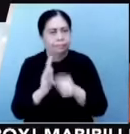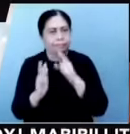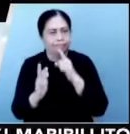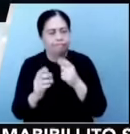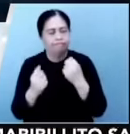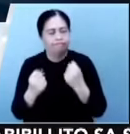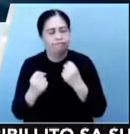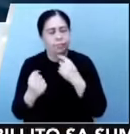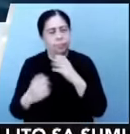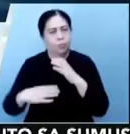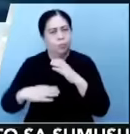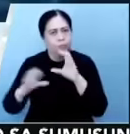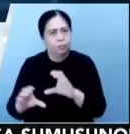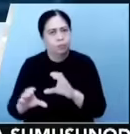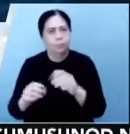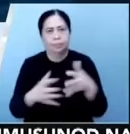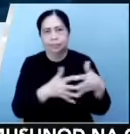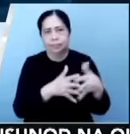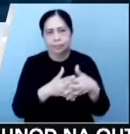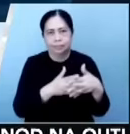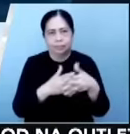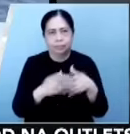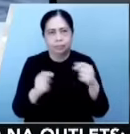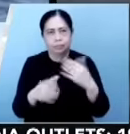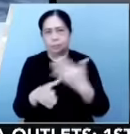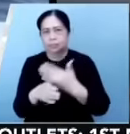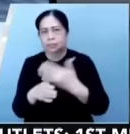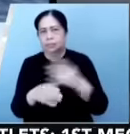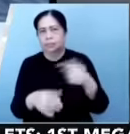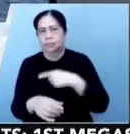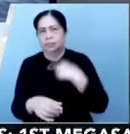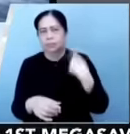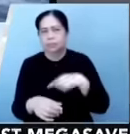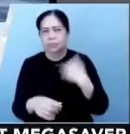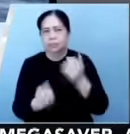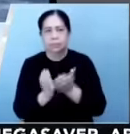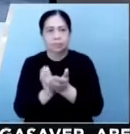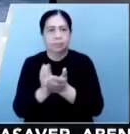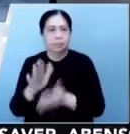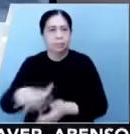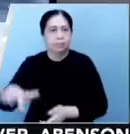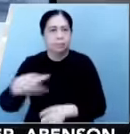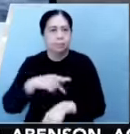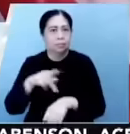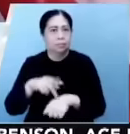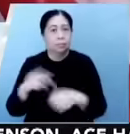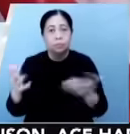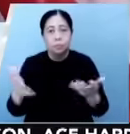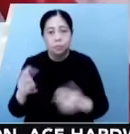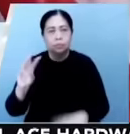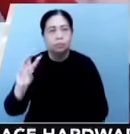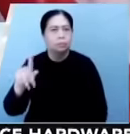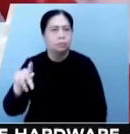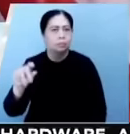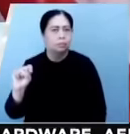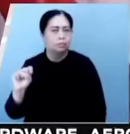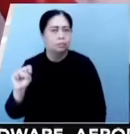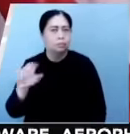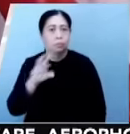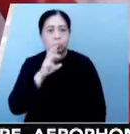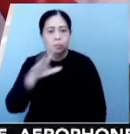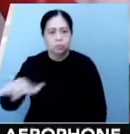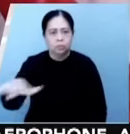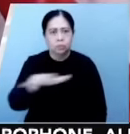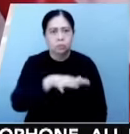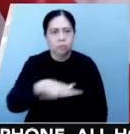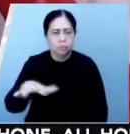ng Amerika sa gitna ng panghaharas ng China sa mga sasakyang pandagat ng Pilipinas sa West Philippine Sea. These waterways are critical to the